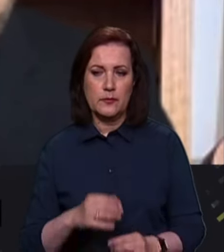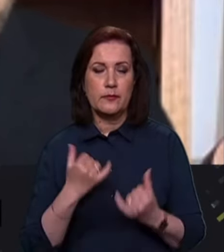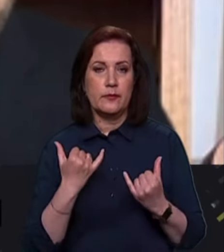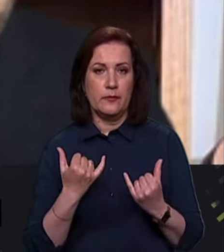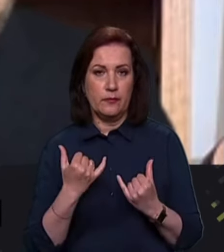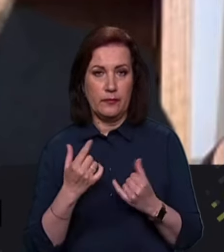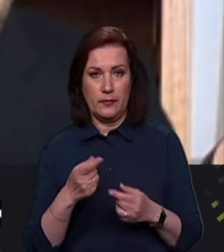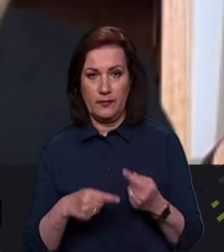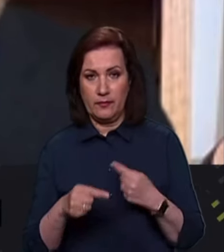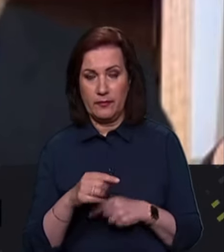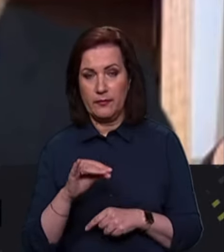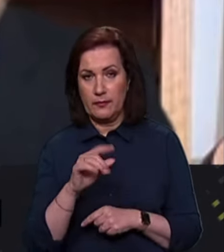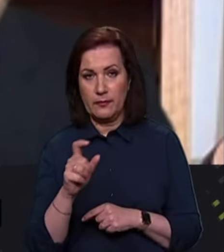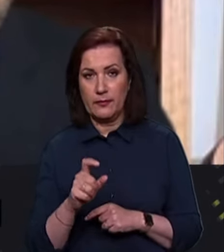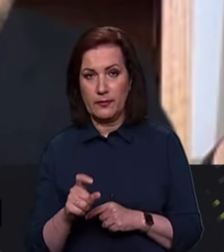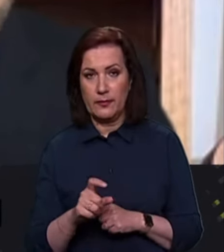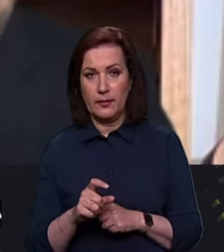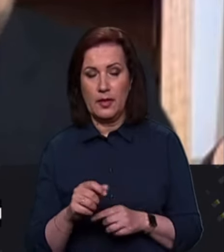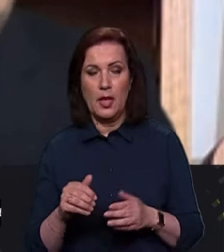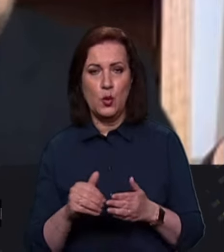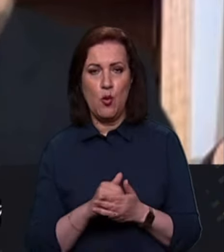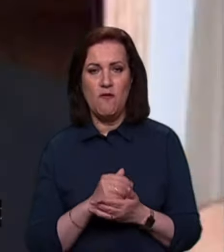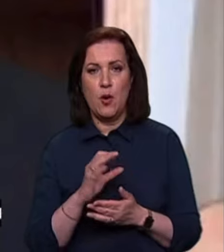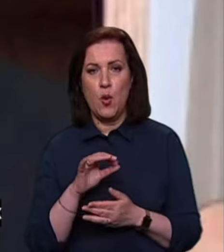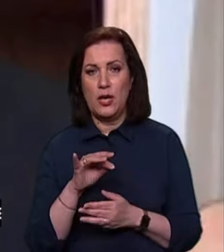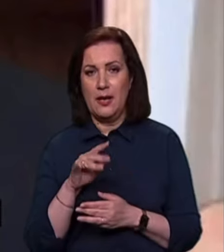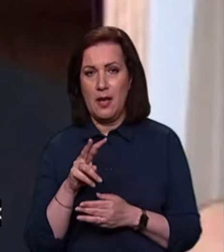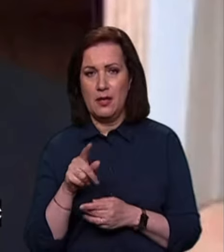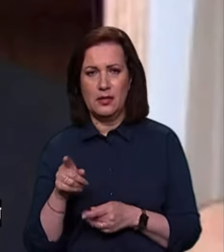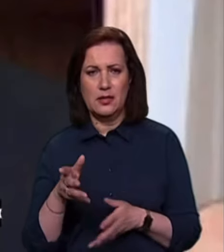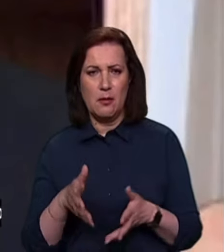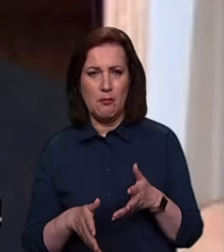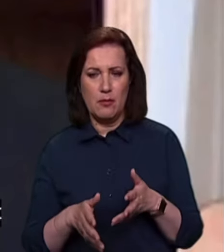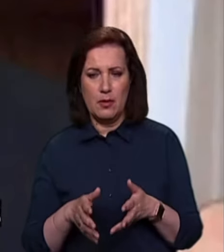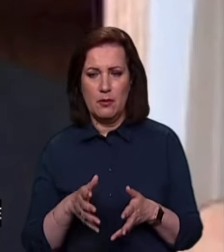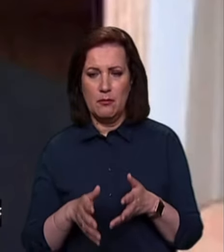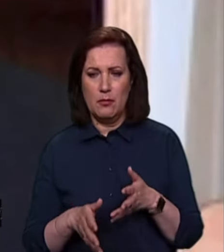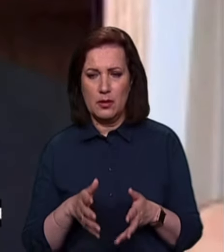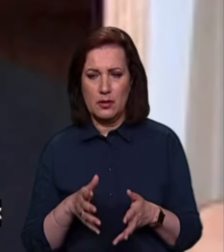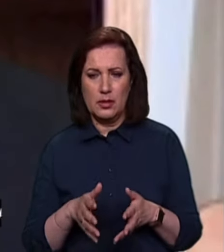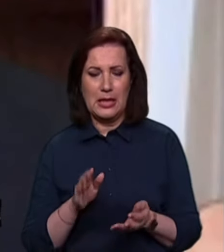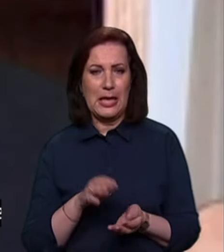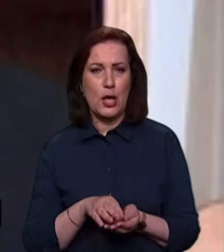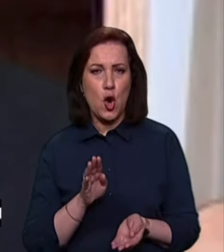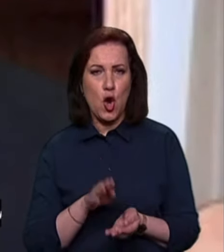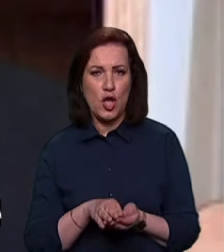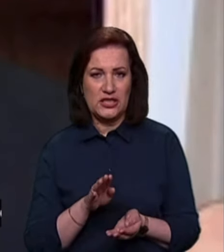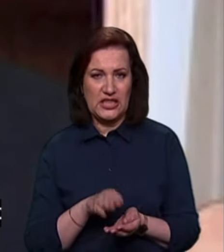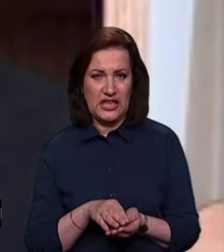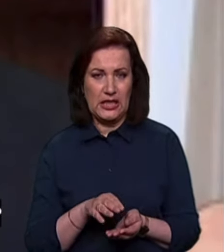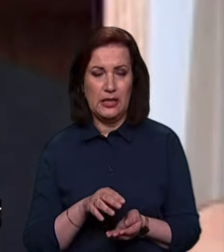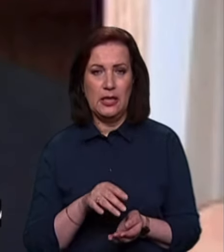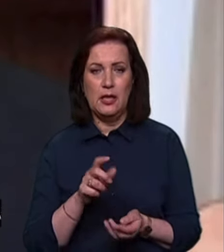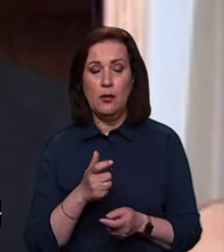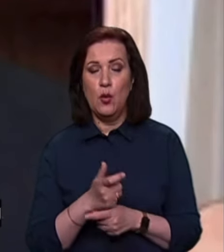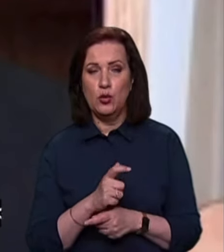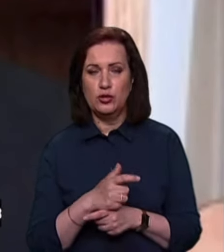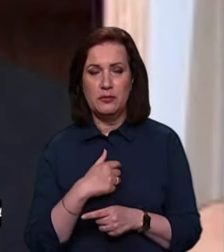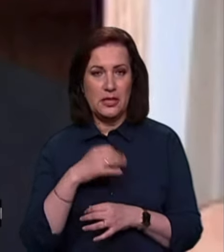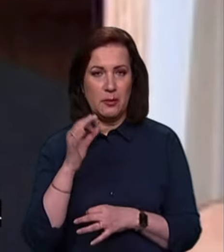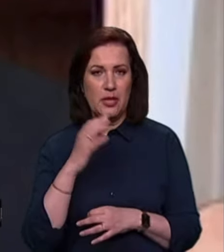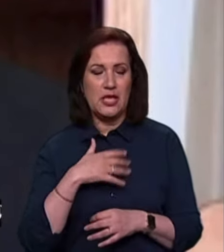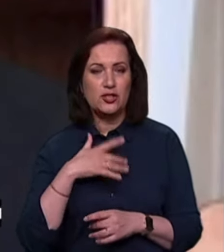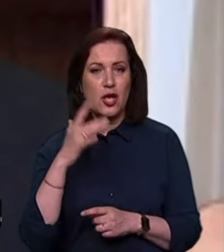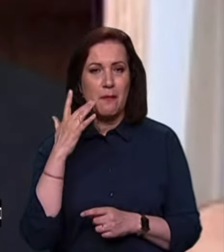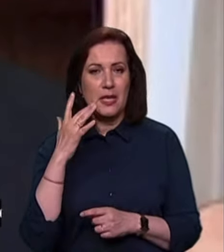что вернулся из Нового Орлеана, там болото, swamps, крокодилы, и вот очень мне это напоминает